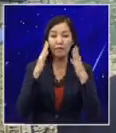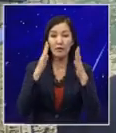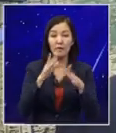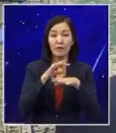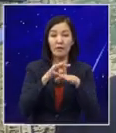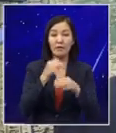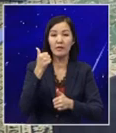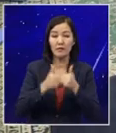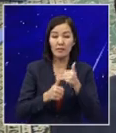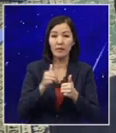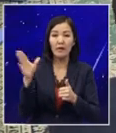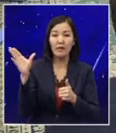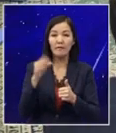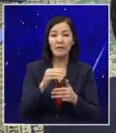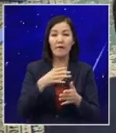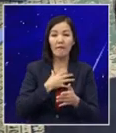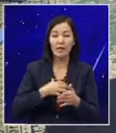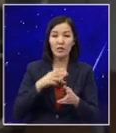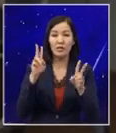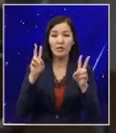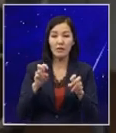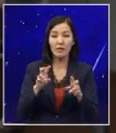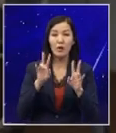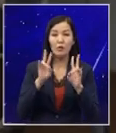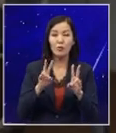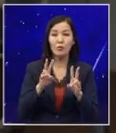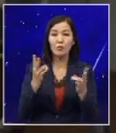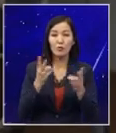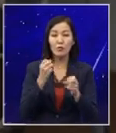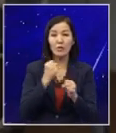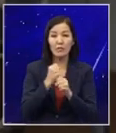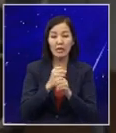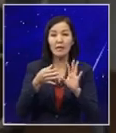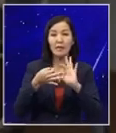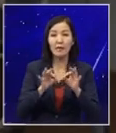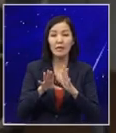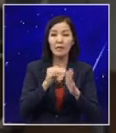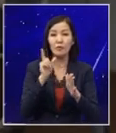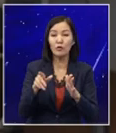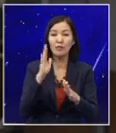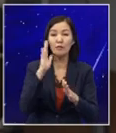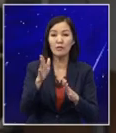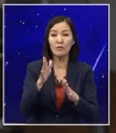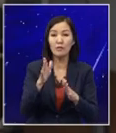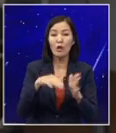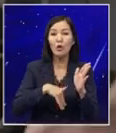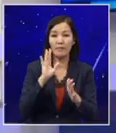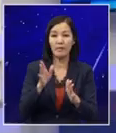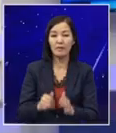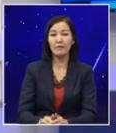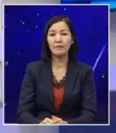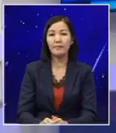проведение дебатов. Все вы поднимаете важные темы, но еще есть над чем работать. Помните, депутатами должны становиться только лучшие из